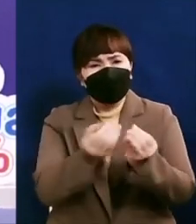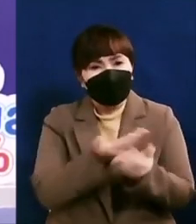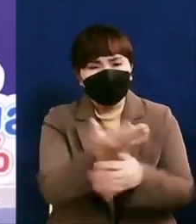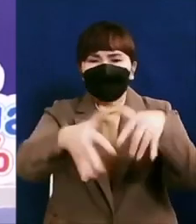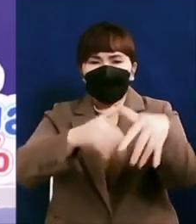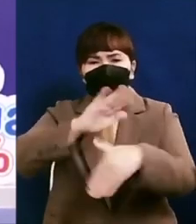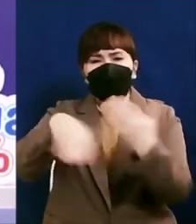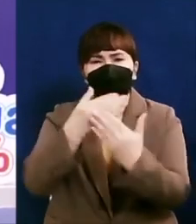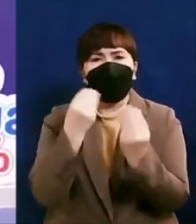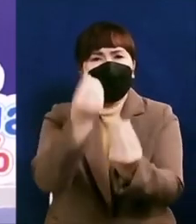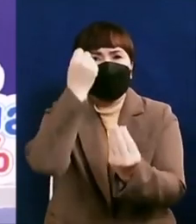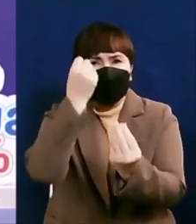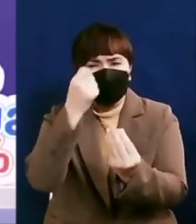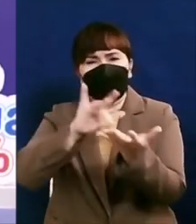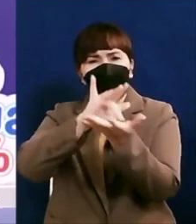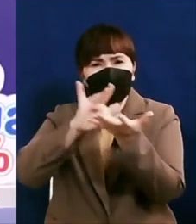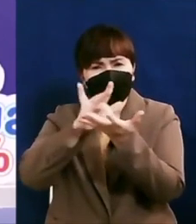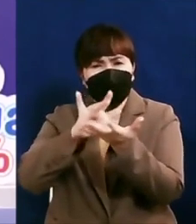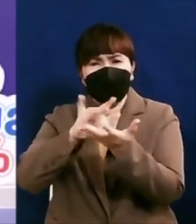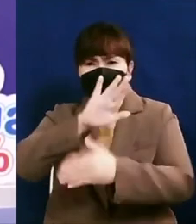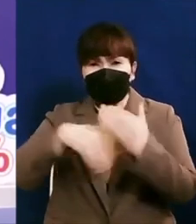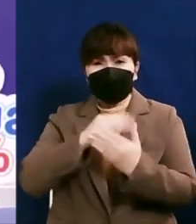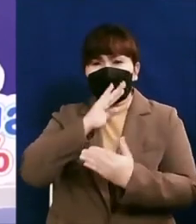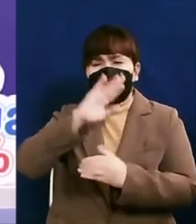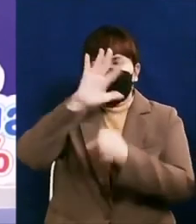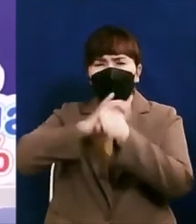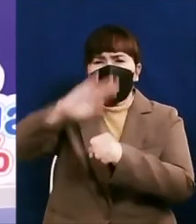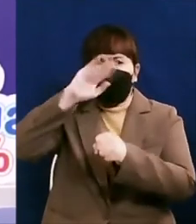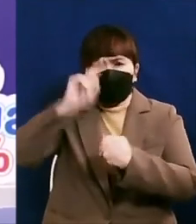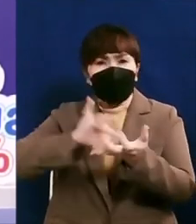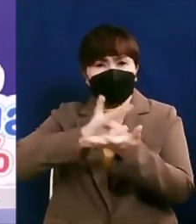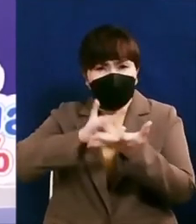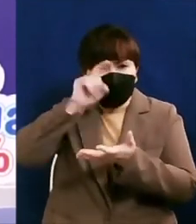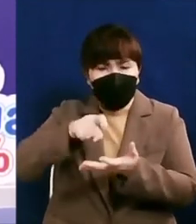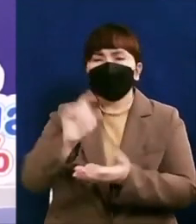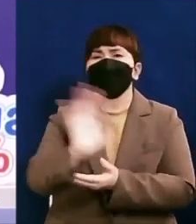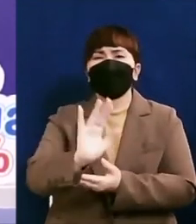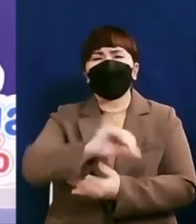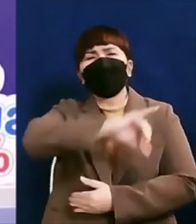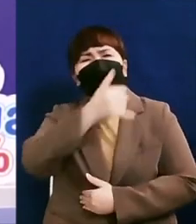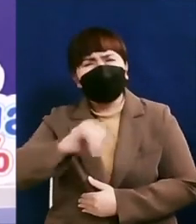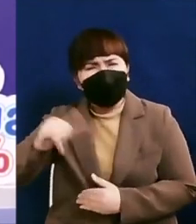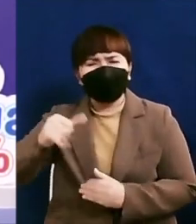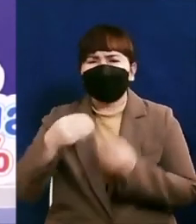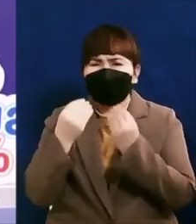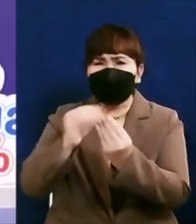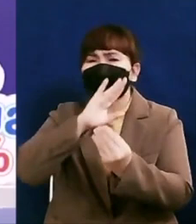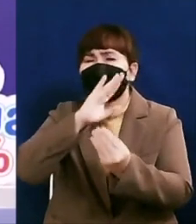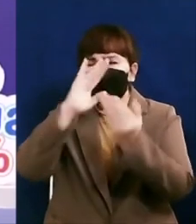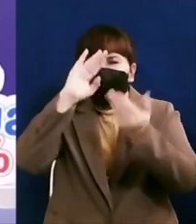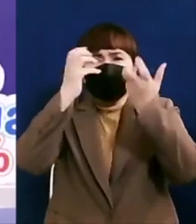ายานะครับทุกรายไม่จำเป็นต้องทานยาฟาวิฟิลาเวียทุกรายนะครับ